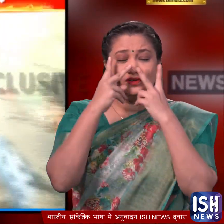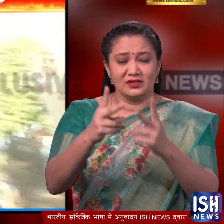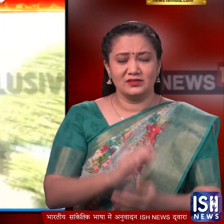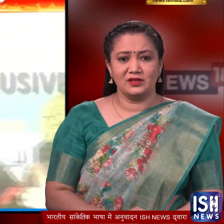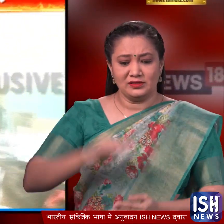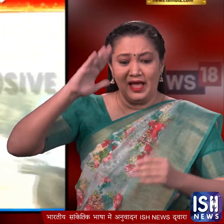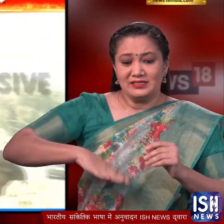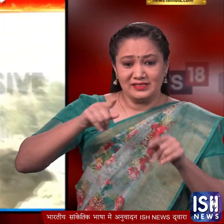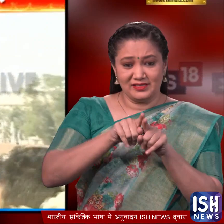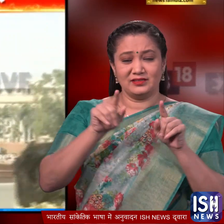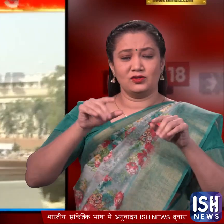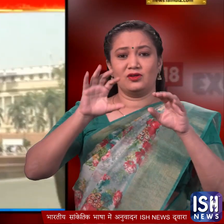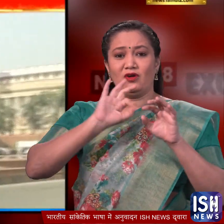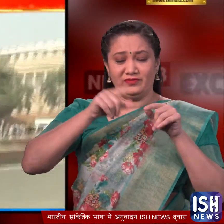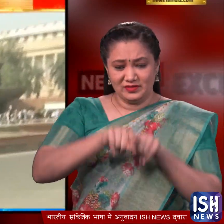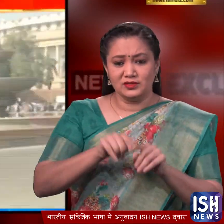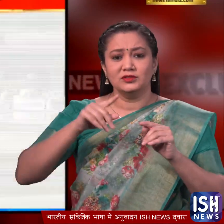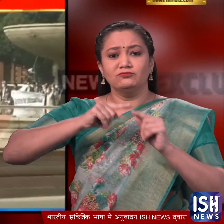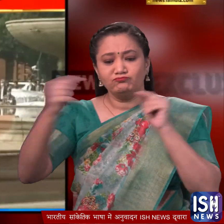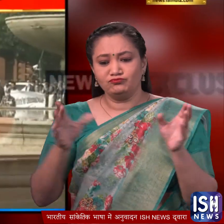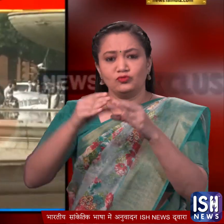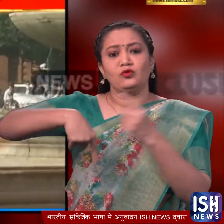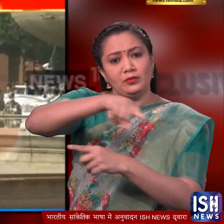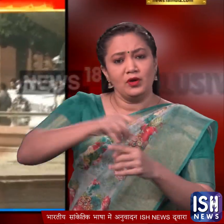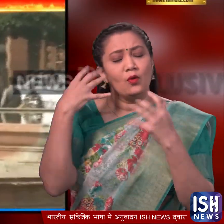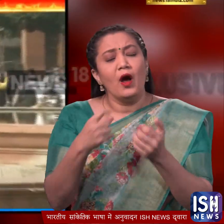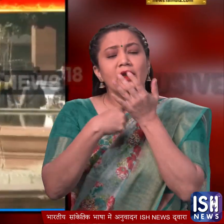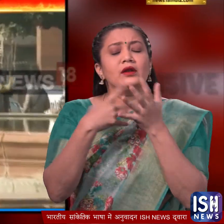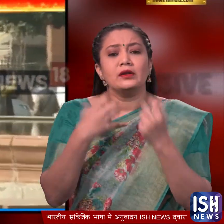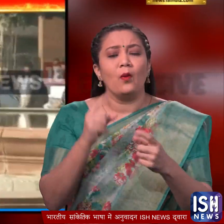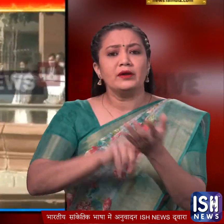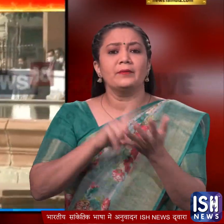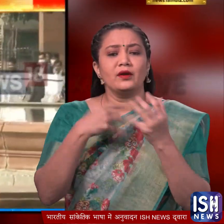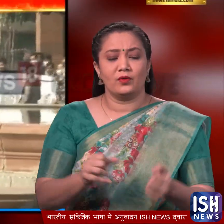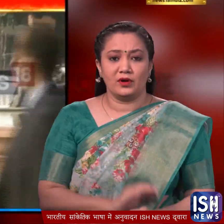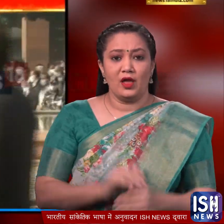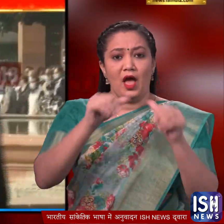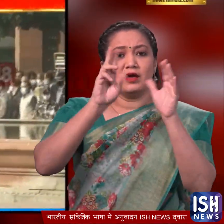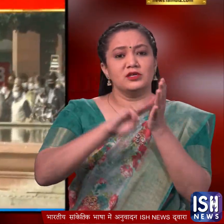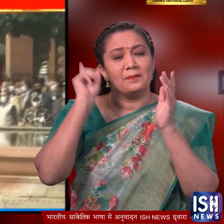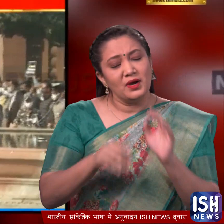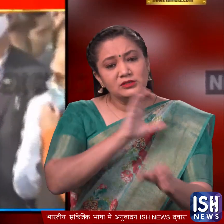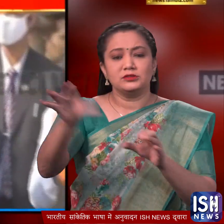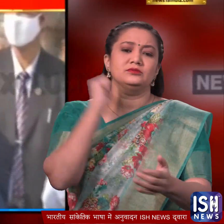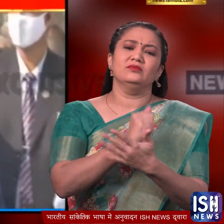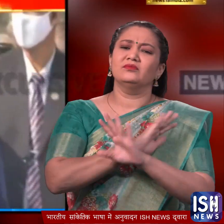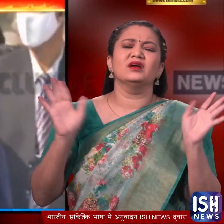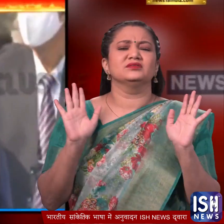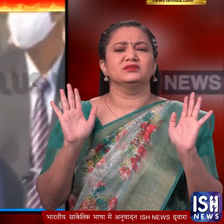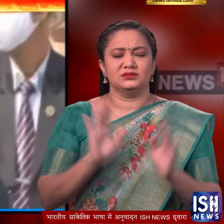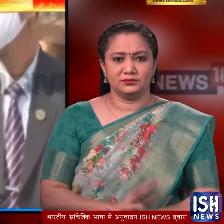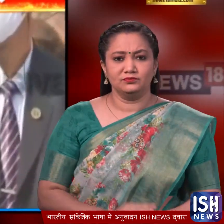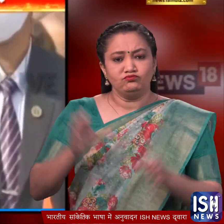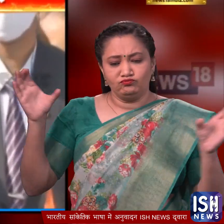सकते हैं संसद भवन से निकलते हुए विपक्ष के नेता हैं। इनकी यही मांग है कि केंद्रीय गृह राज्य मंत्री अजय मिश्रा को बर्खास्त किया जाए। जिसके बाद